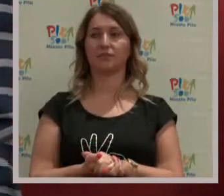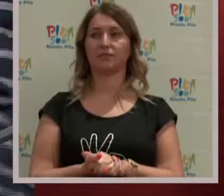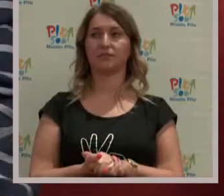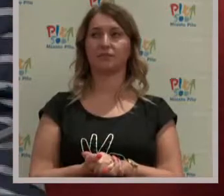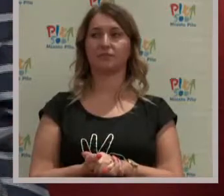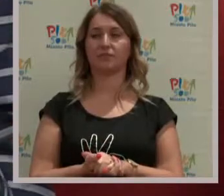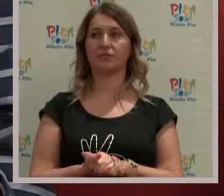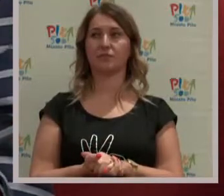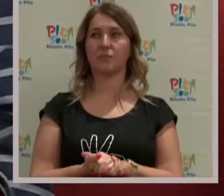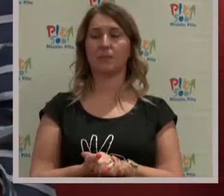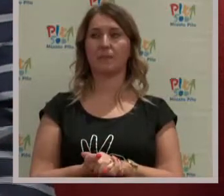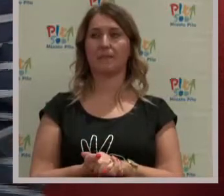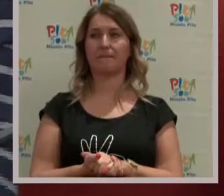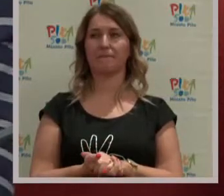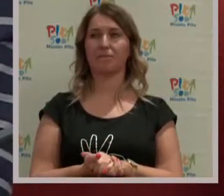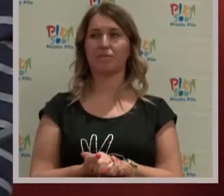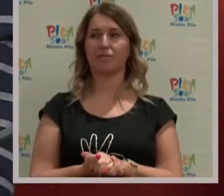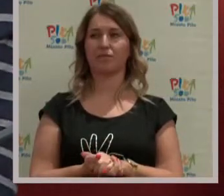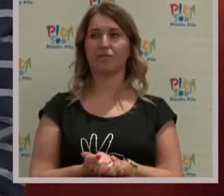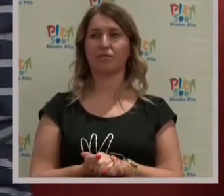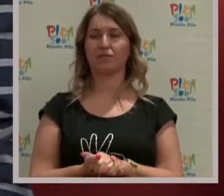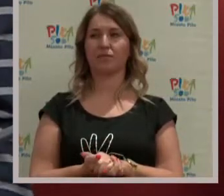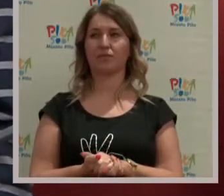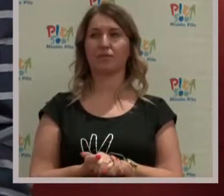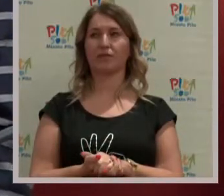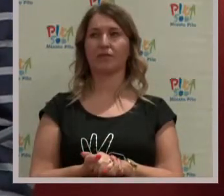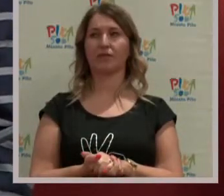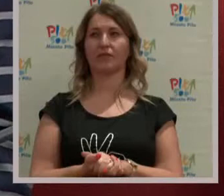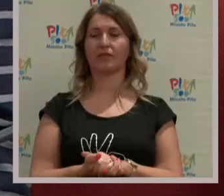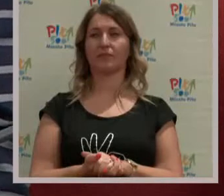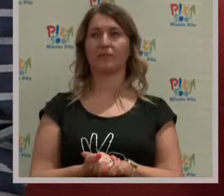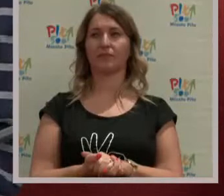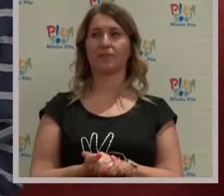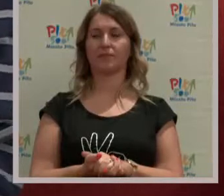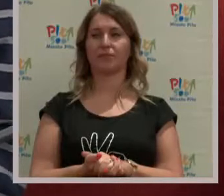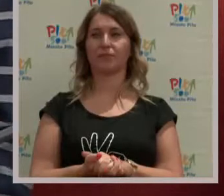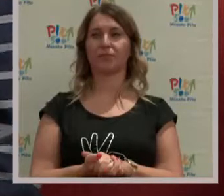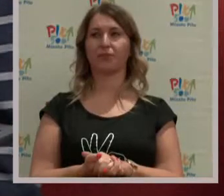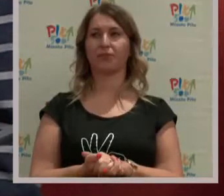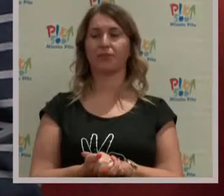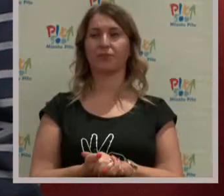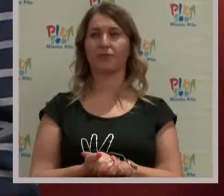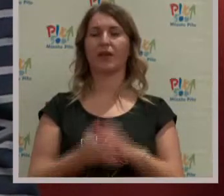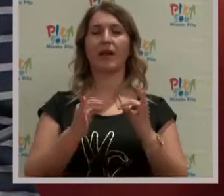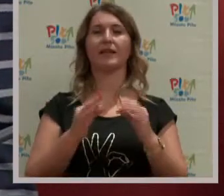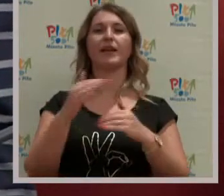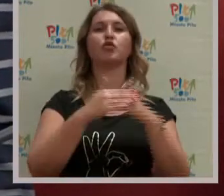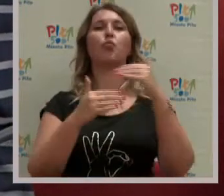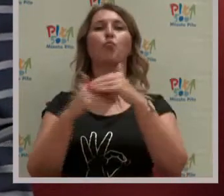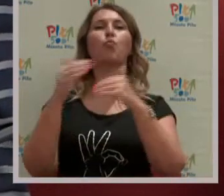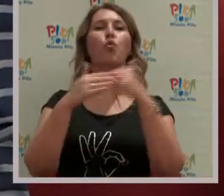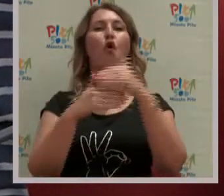Państwa jeżeli chodzi o przedsięwzięcia inwestycyjne w ramach tej korekty budżetu pominę te które